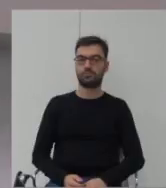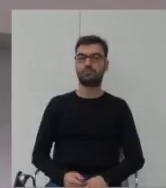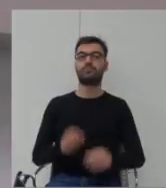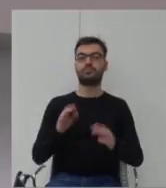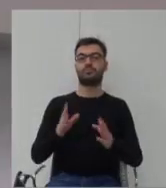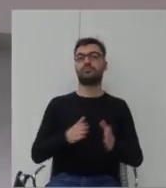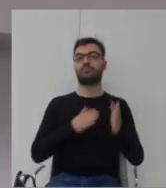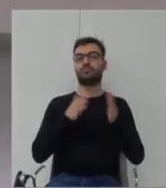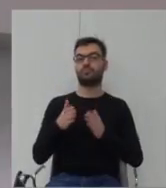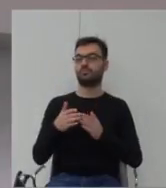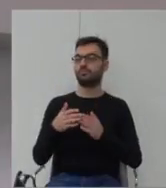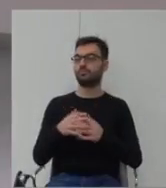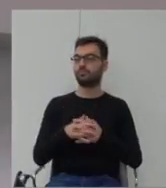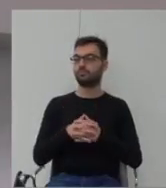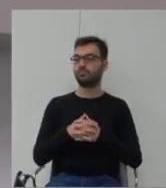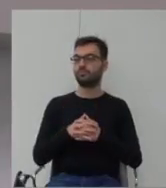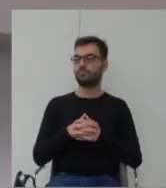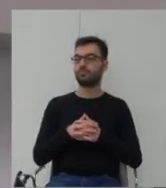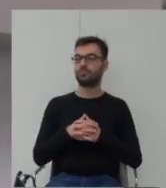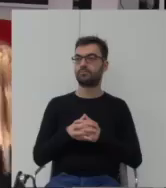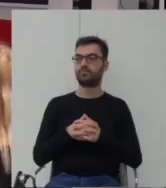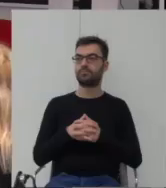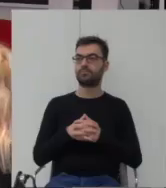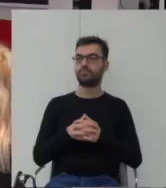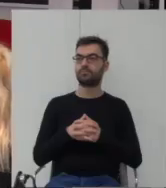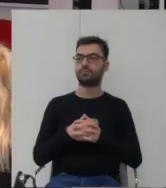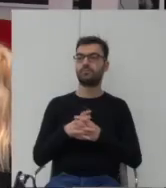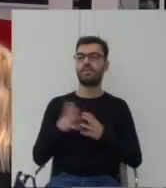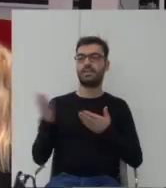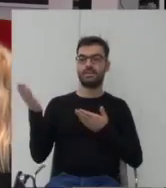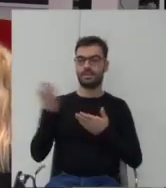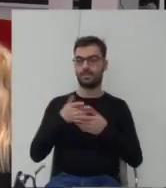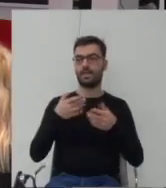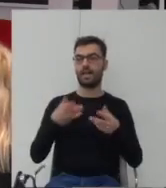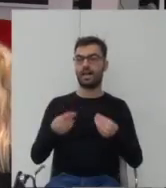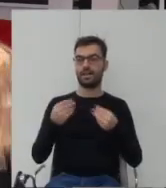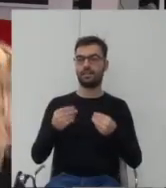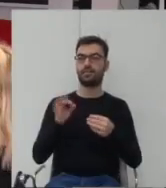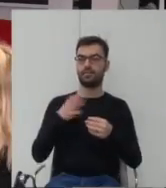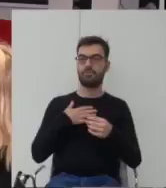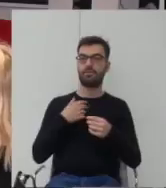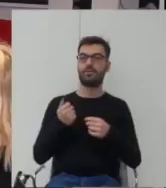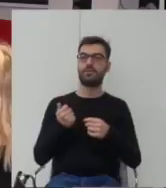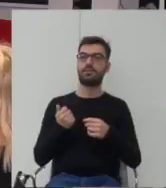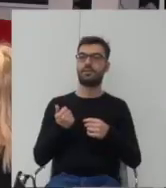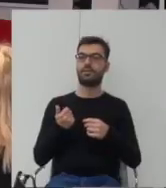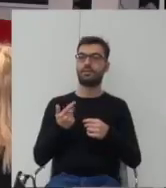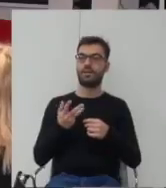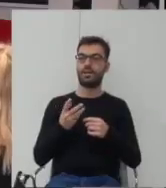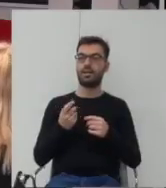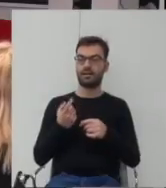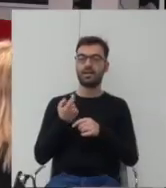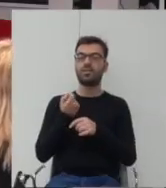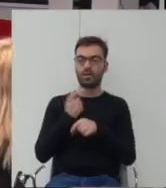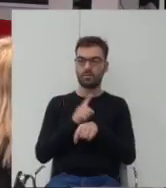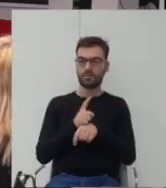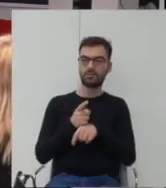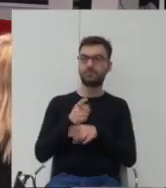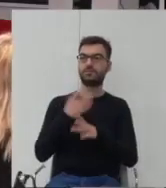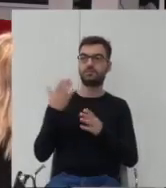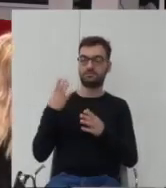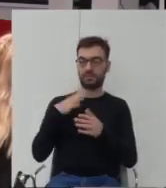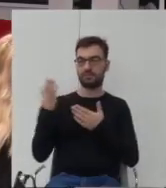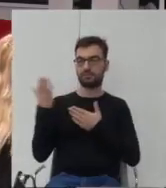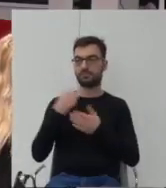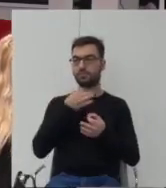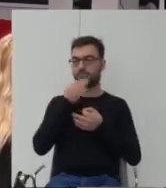I teraz właśnie zapraszamy jeszcze na chwilę na naszą kanapę i chcielibyśmy, teraz mamy kilka chwil, zapraszamy wszystkich